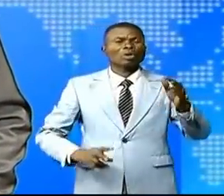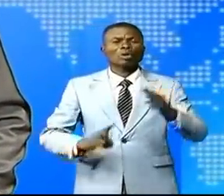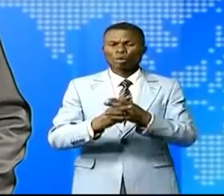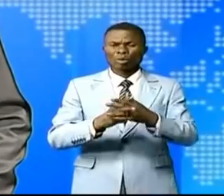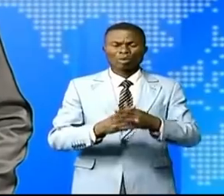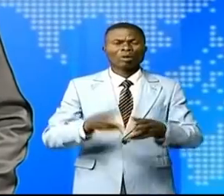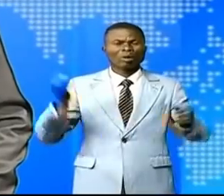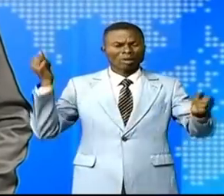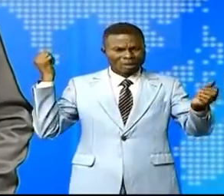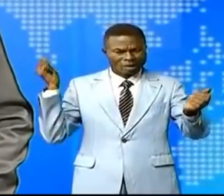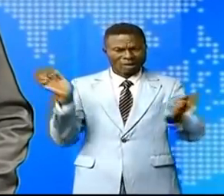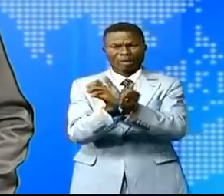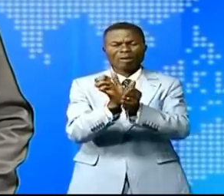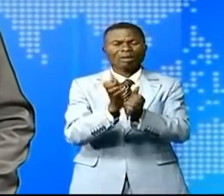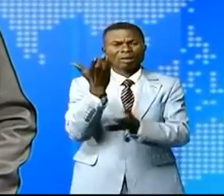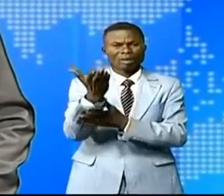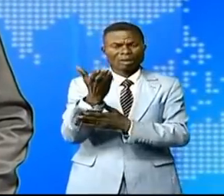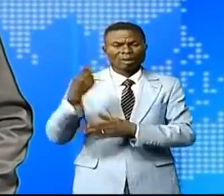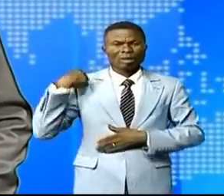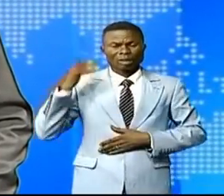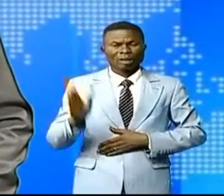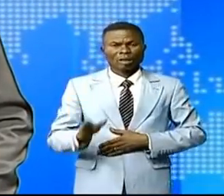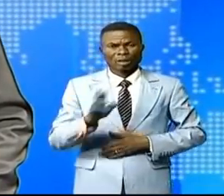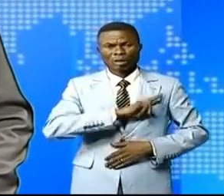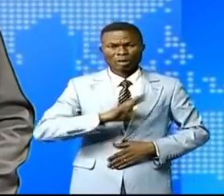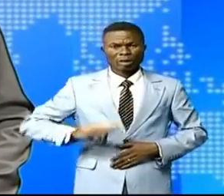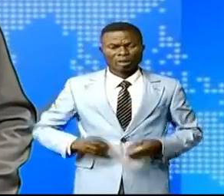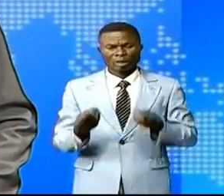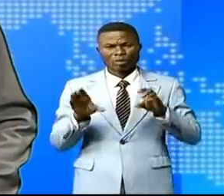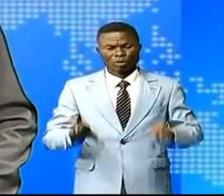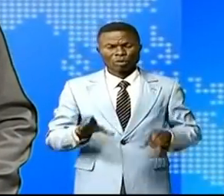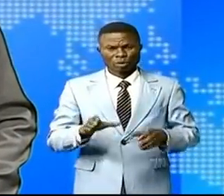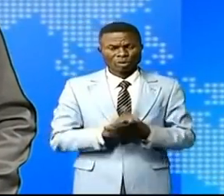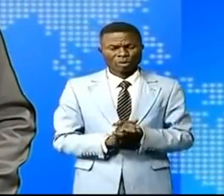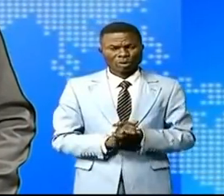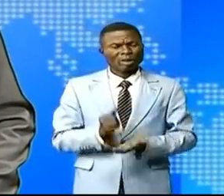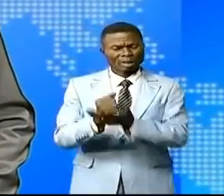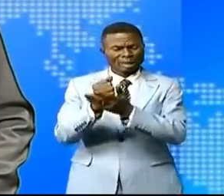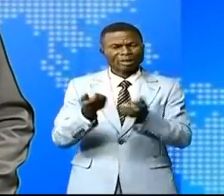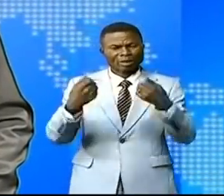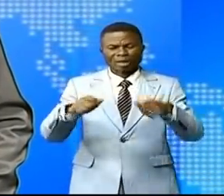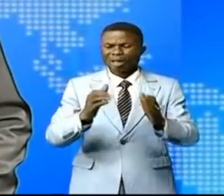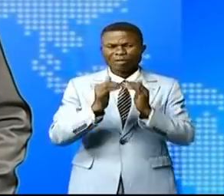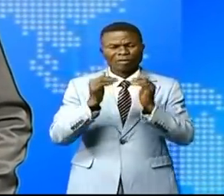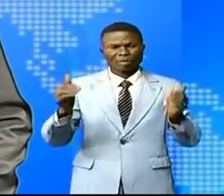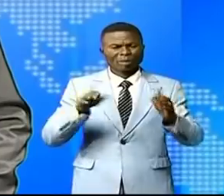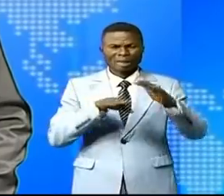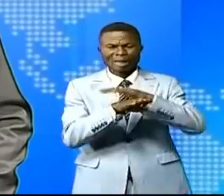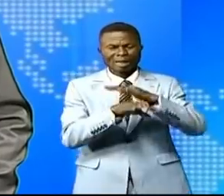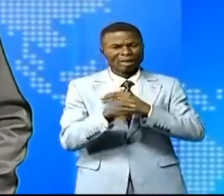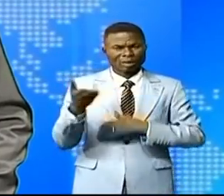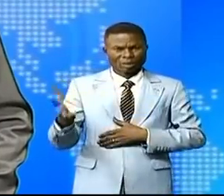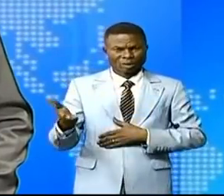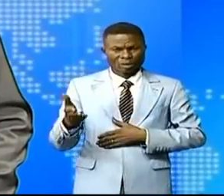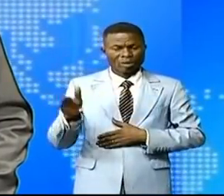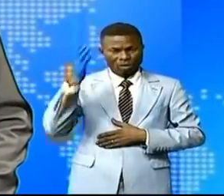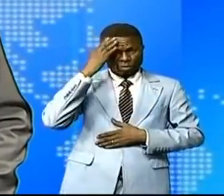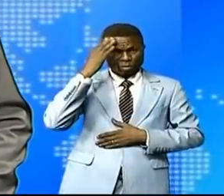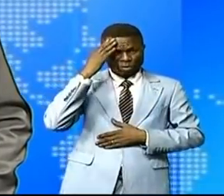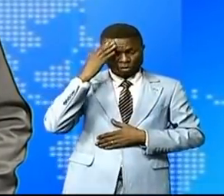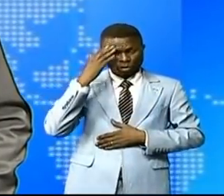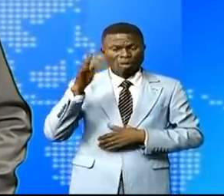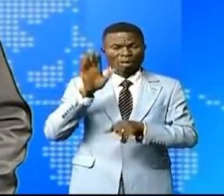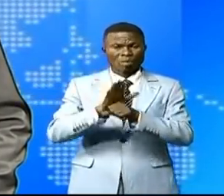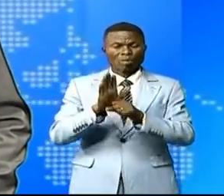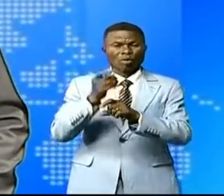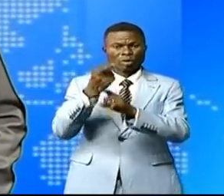Ces derniers sollicitent auprès du gouvernement de la République d'écouler leurs marchandises gazées dans leurs dépôts. Vous le savez, c'est depuis quelques